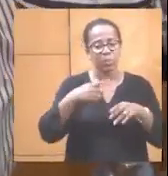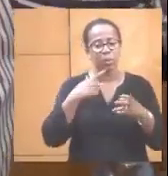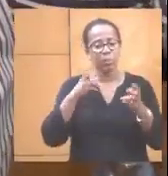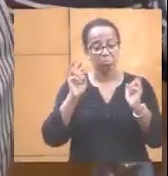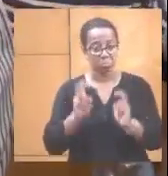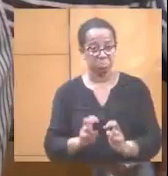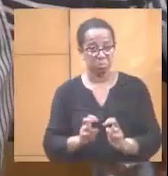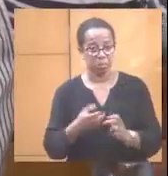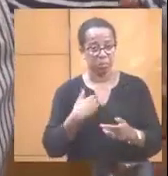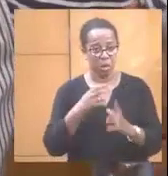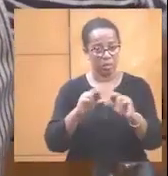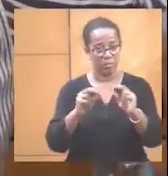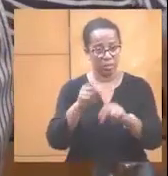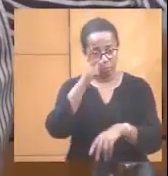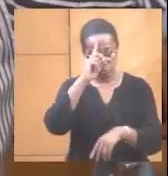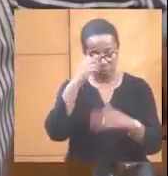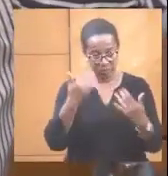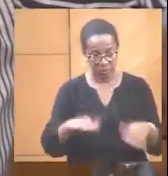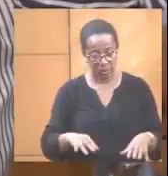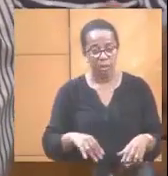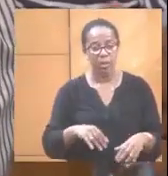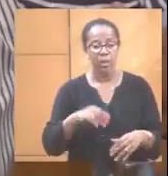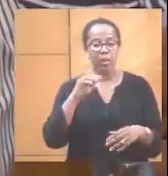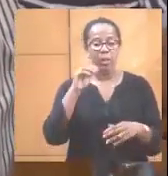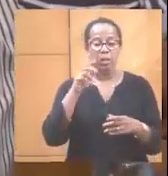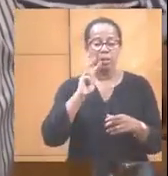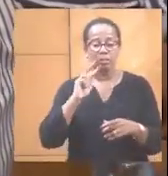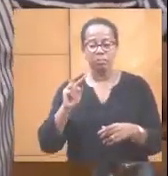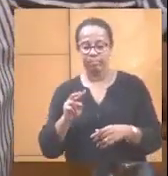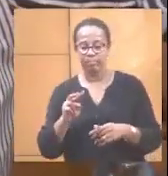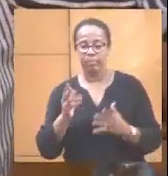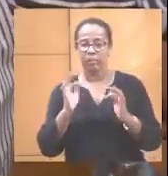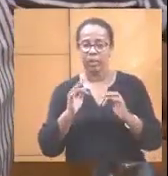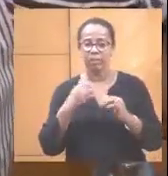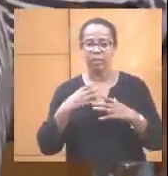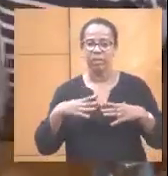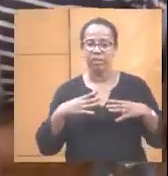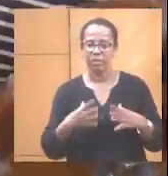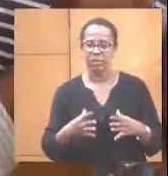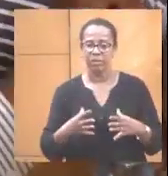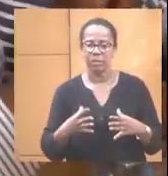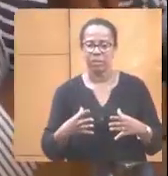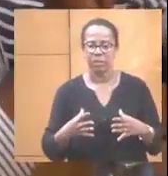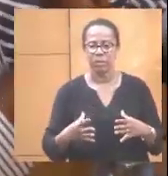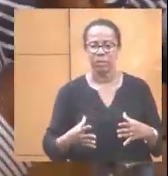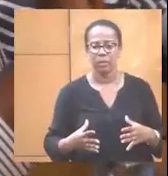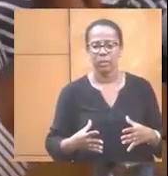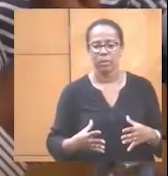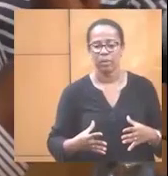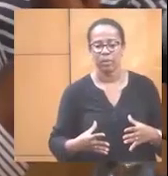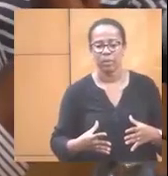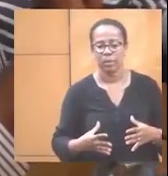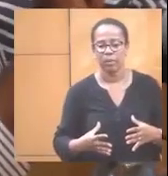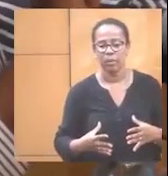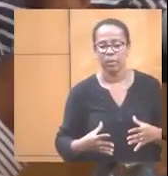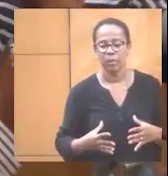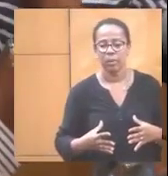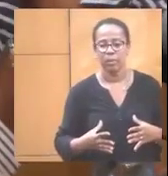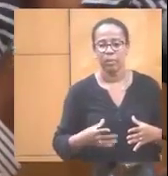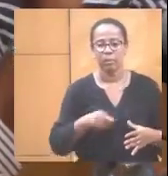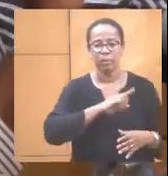expliqué pourquoi, mais regardez dans le volet investissement, parce qu'il y a un volet